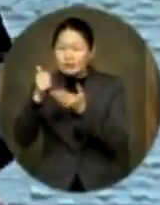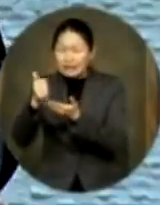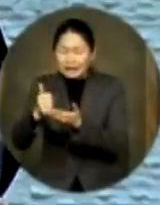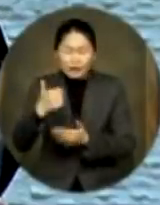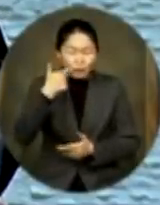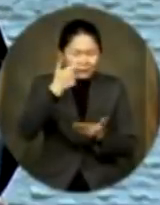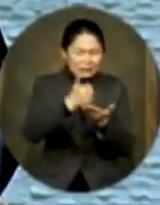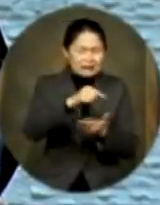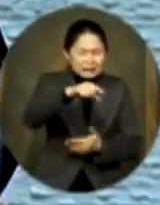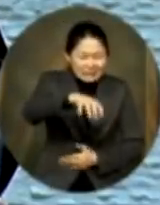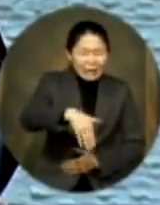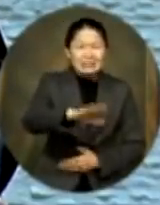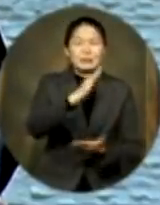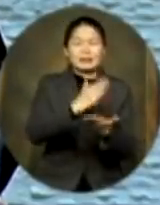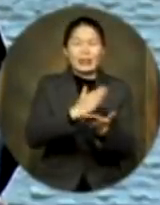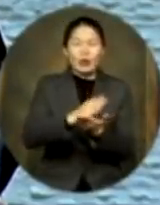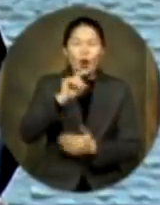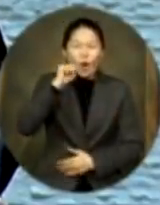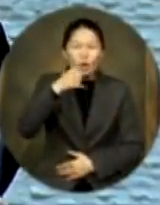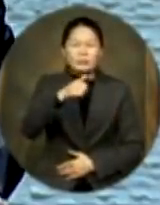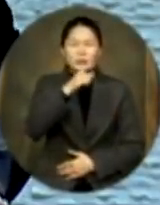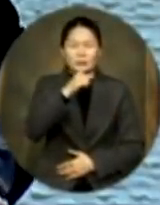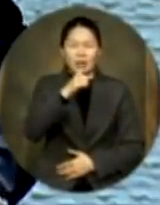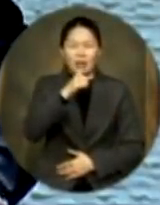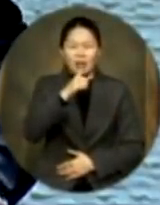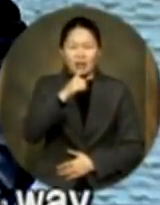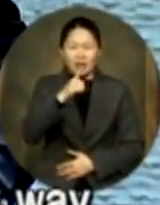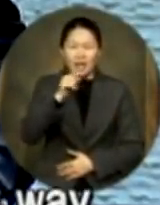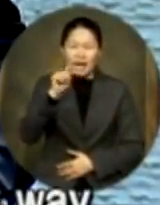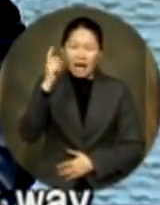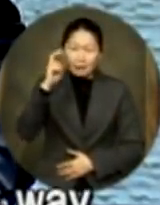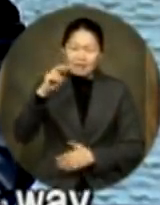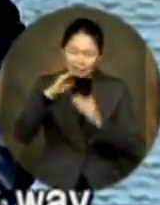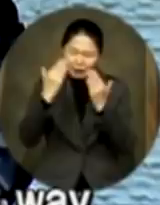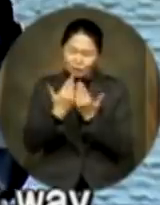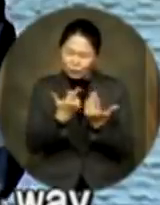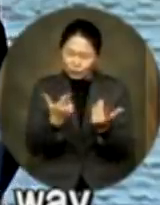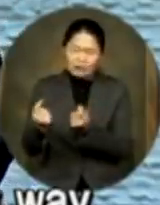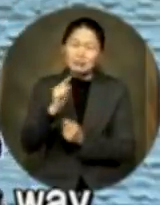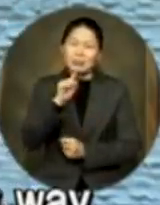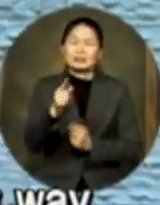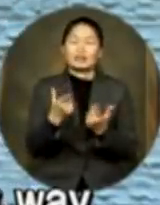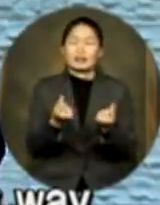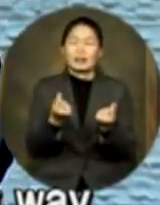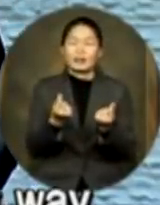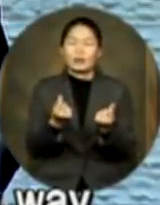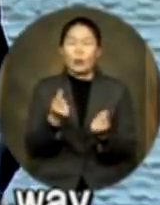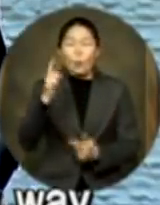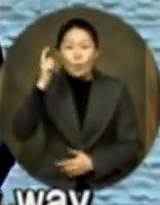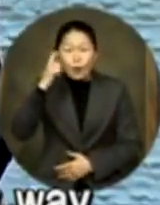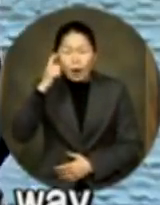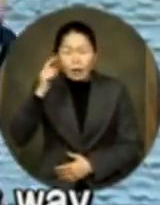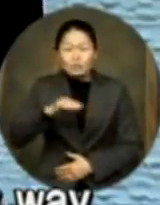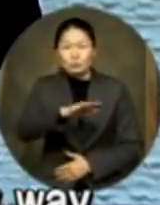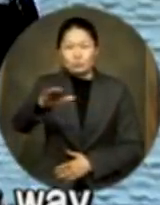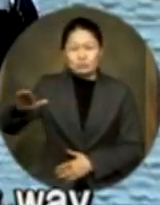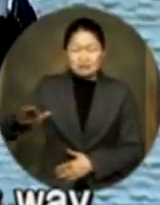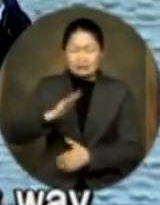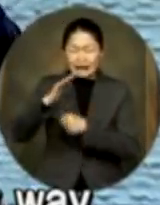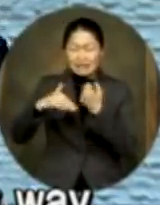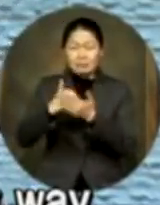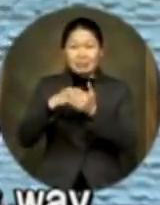길로 가지 마세요 어려움이 있을 겁니다 아마다 그러실 거에요 왜 우리는 하나님의